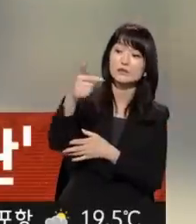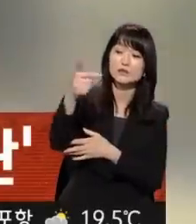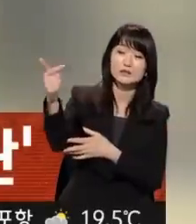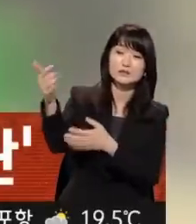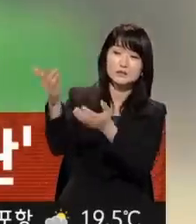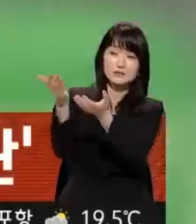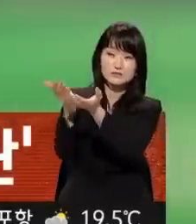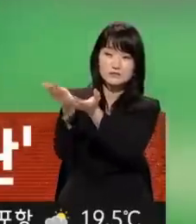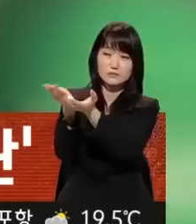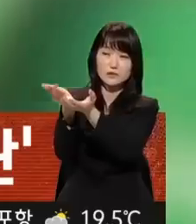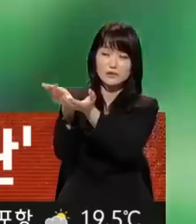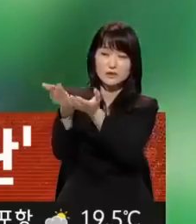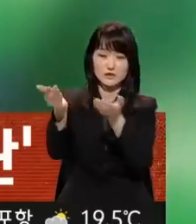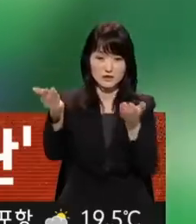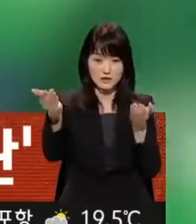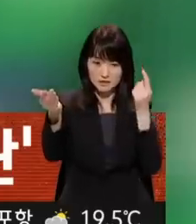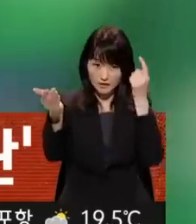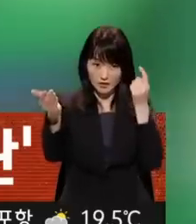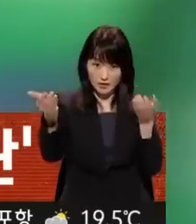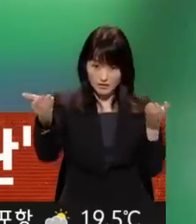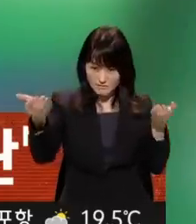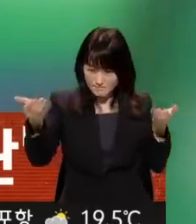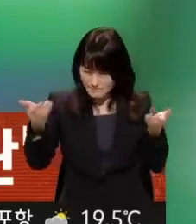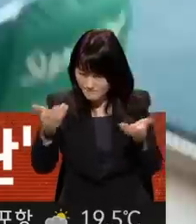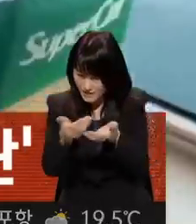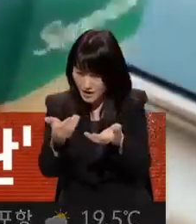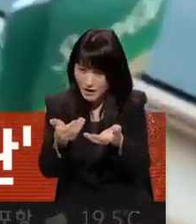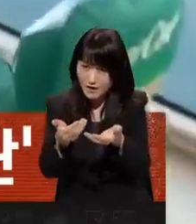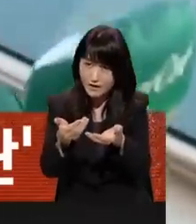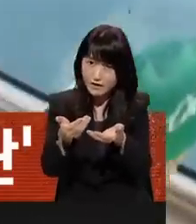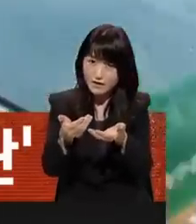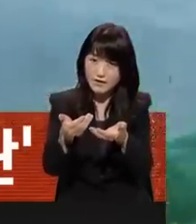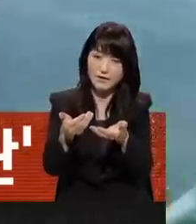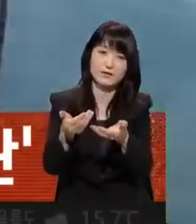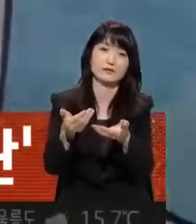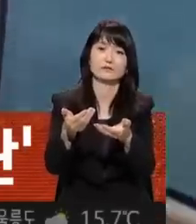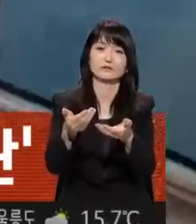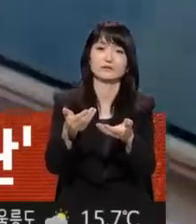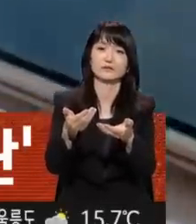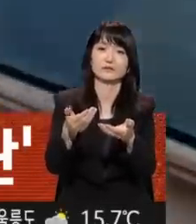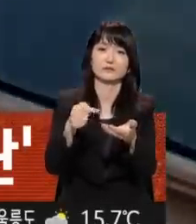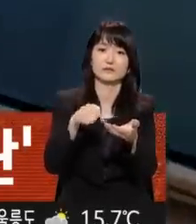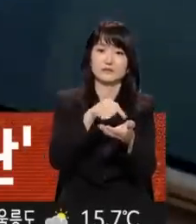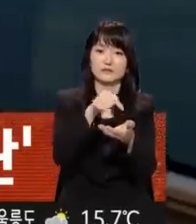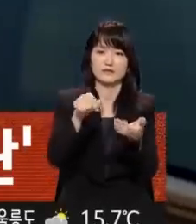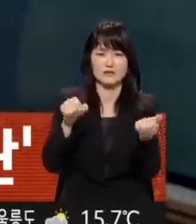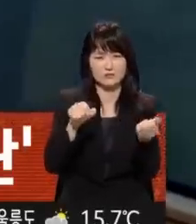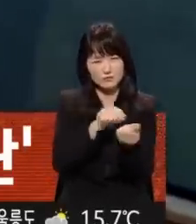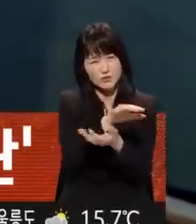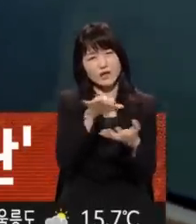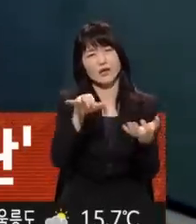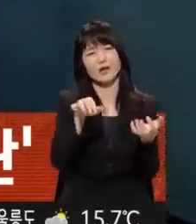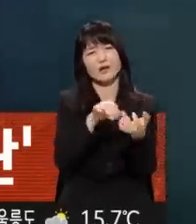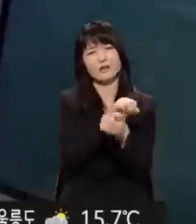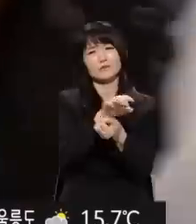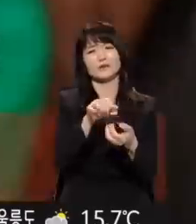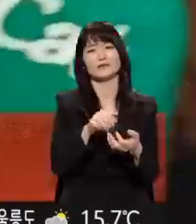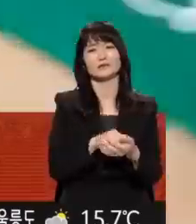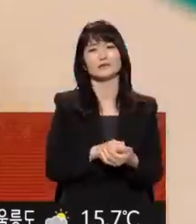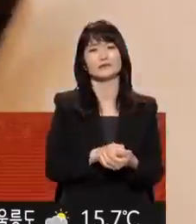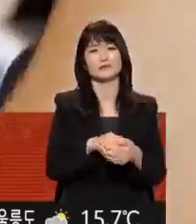보이는데 바로 이 화물선이랑 여객선이 충돌을 했던 겁니다. 헐. 화물선과 부딪히면서 그 충격에 여객선 안은 아수라장이